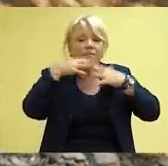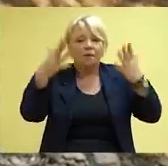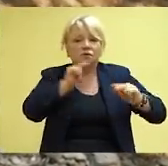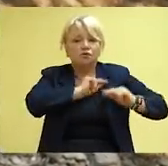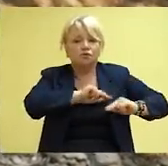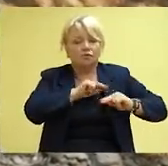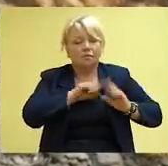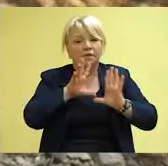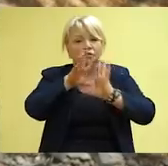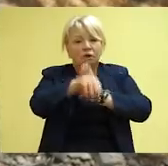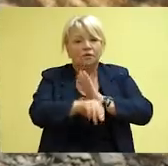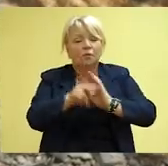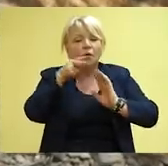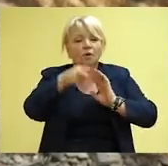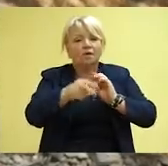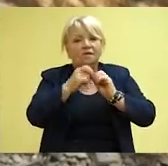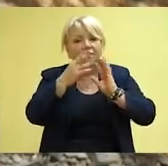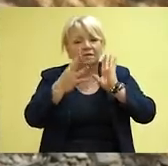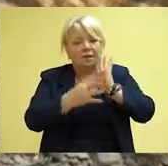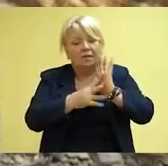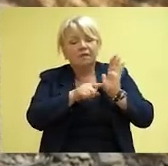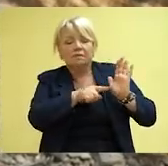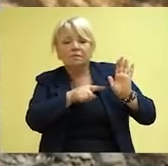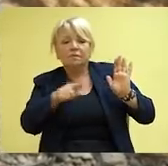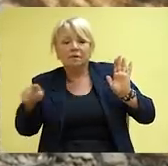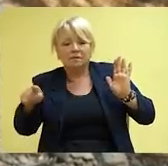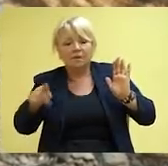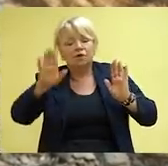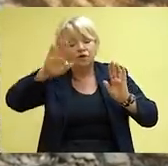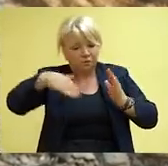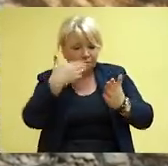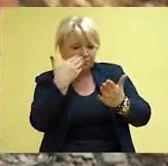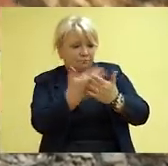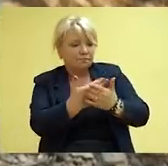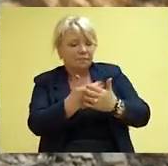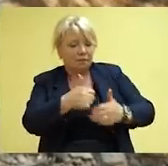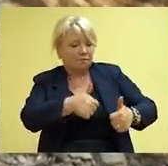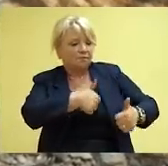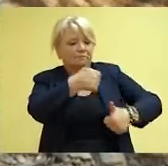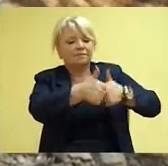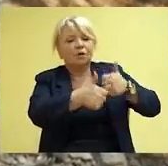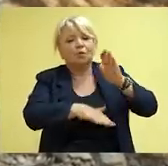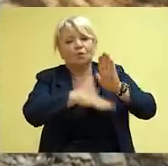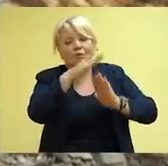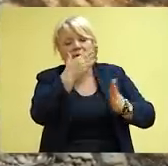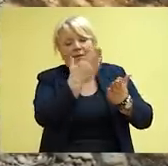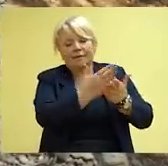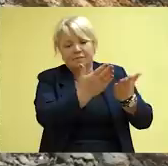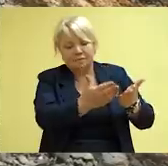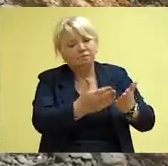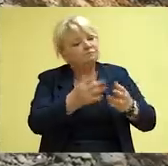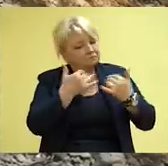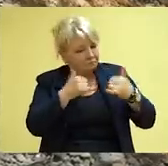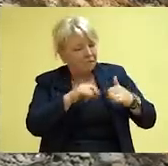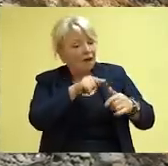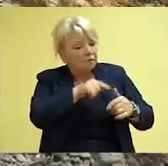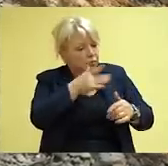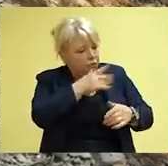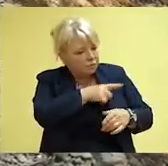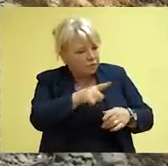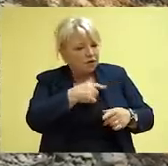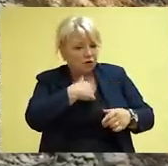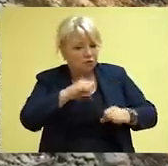კიდე 2019-დან დღემდე რა და შედეგი სახეზეა რა. ხო, ამ მდგომარეობამდე რომ ისულიყავი ბაზარი არა,